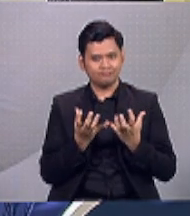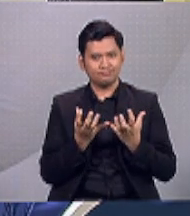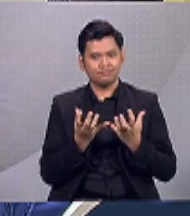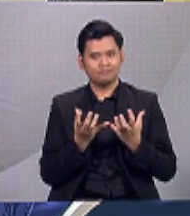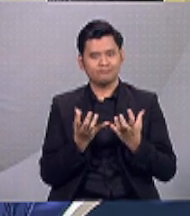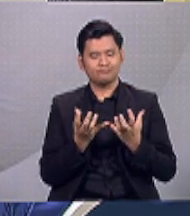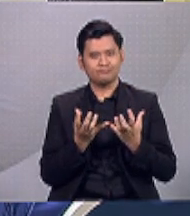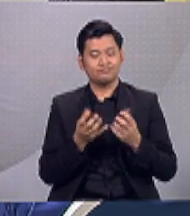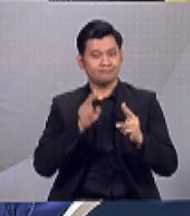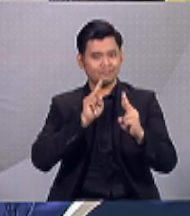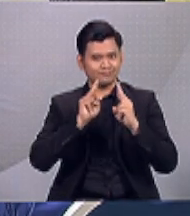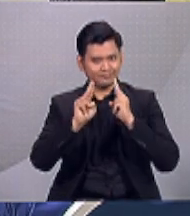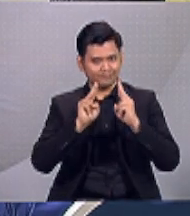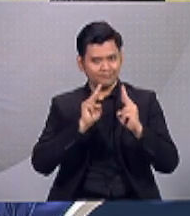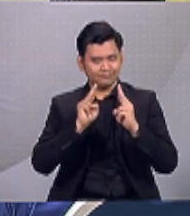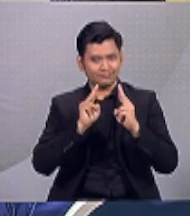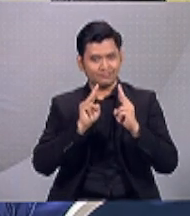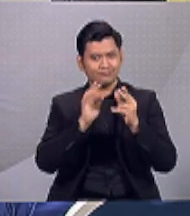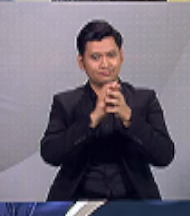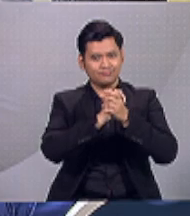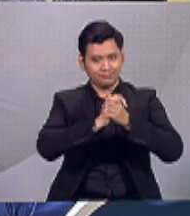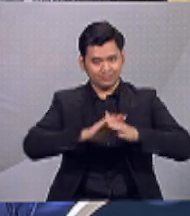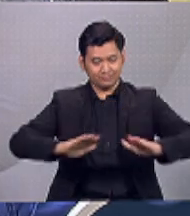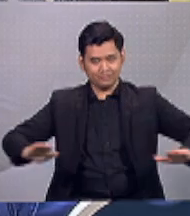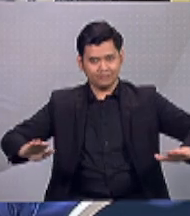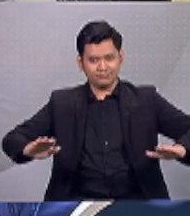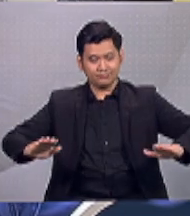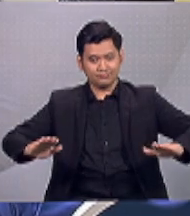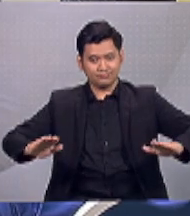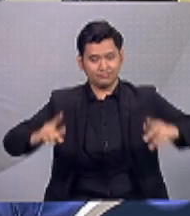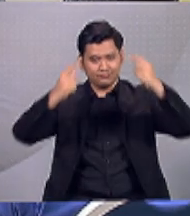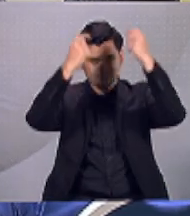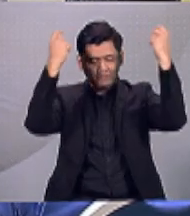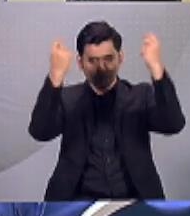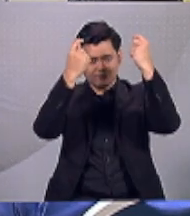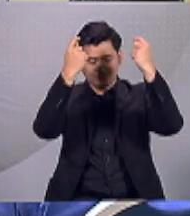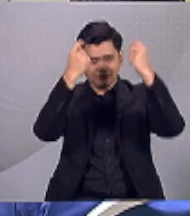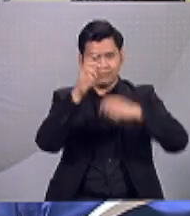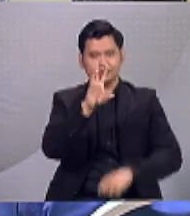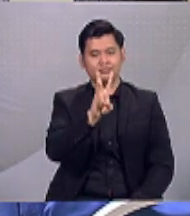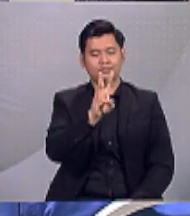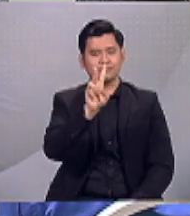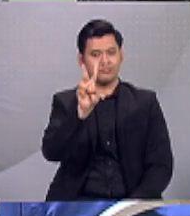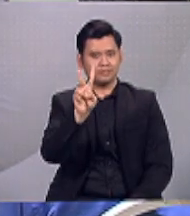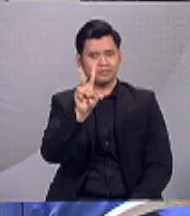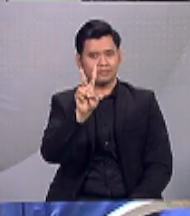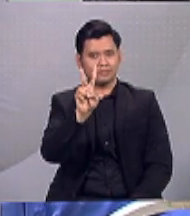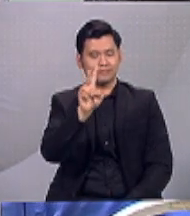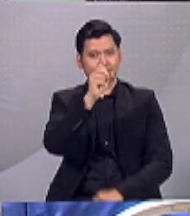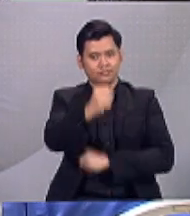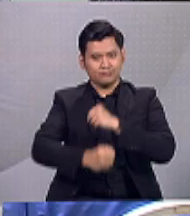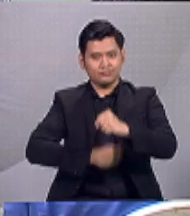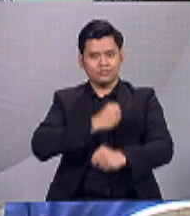sini untuk mengucapkan selamat hari ulang tahun ke-62 warga